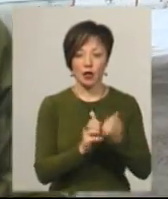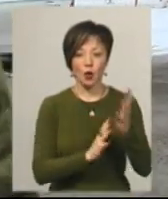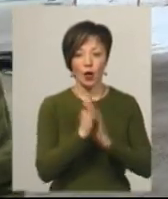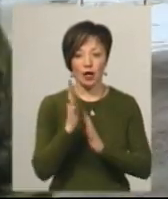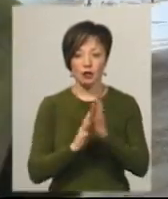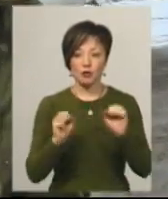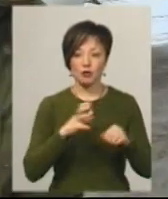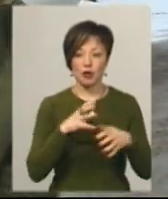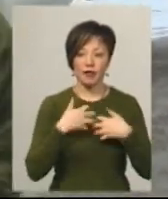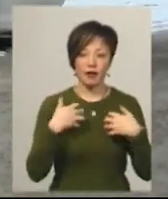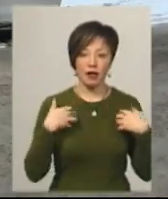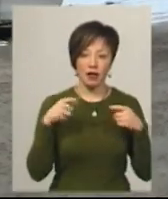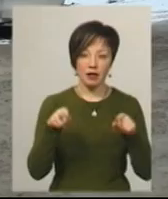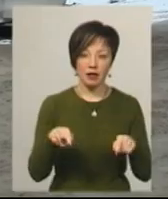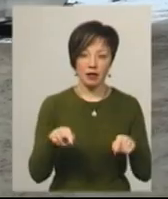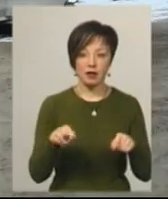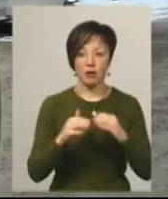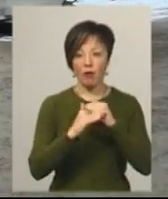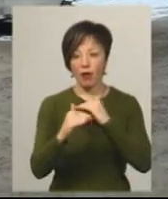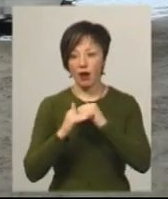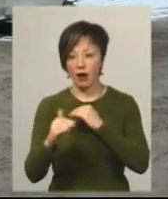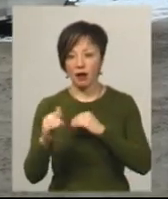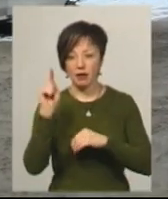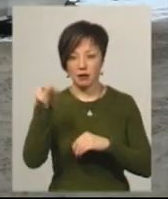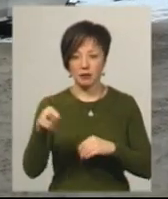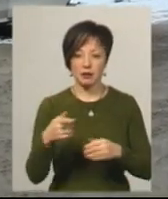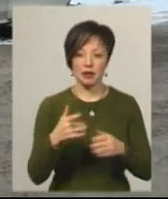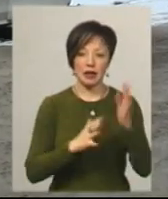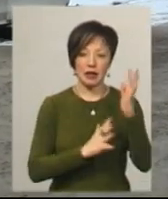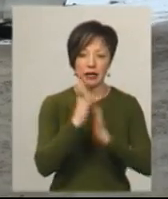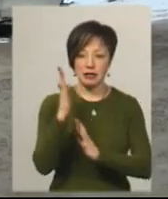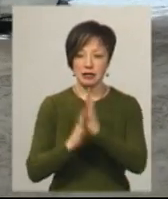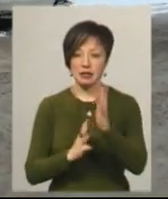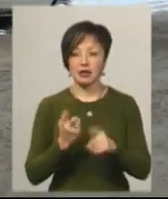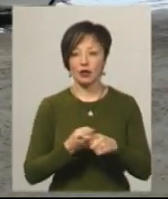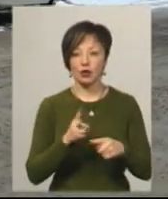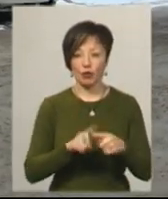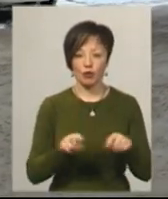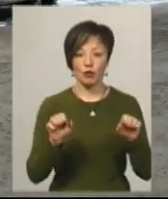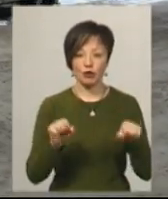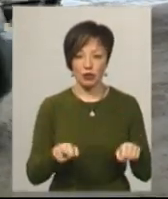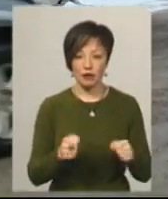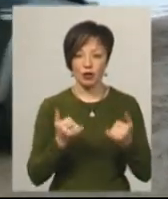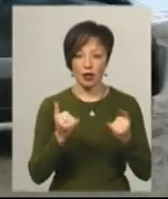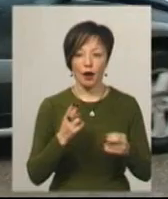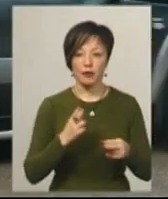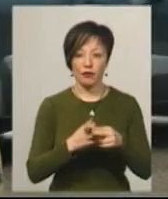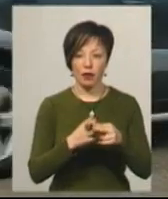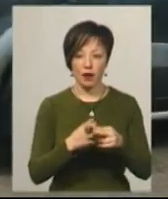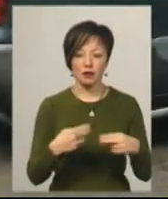все-таки можуть бути якісь тварини, там трошечки далі і поля якісь, і ліс. І тому, можливо, все-таки для профілактики